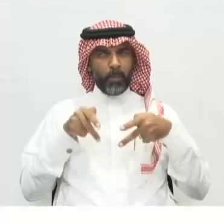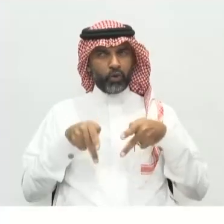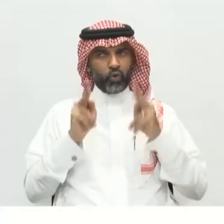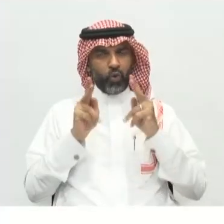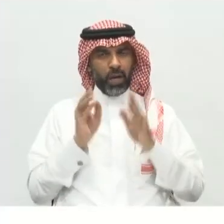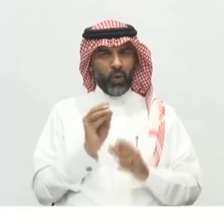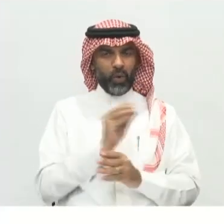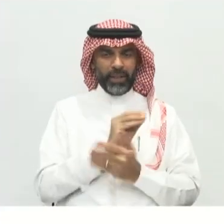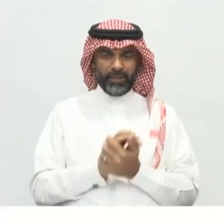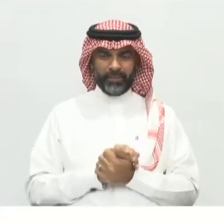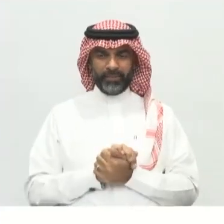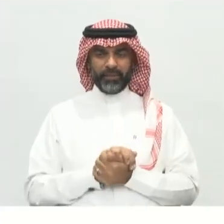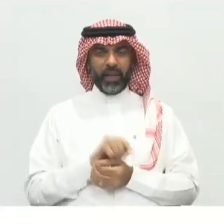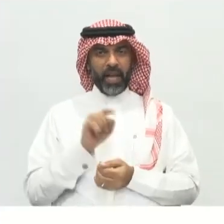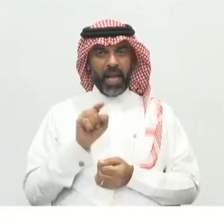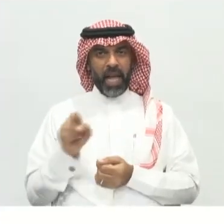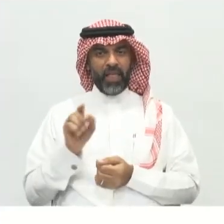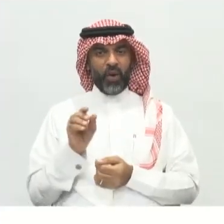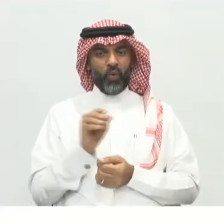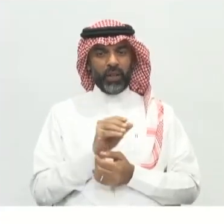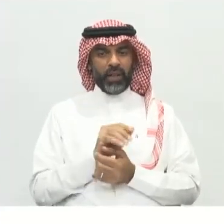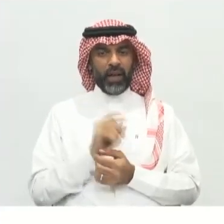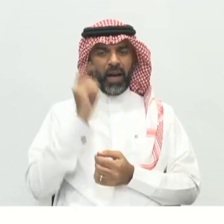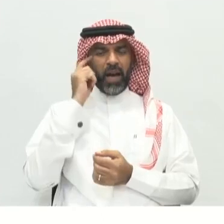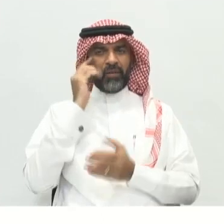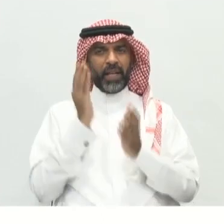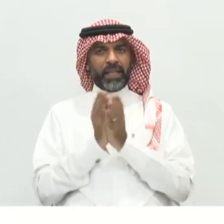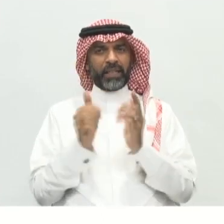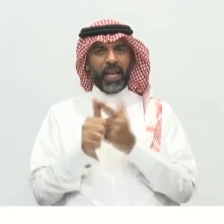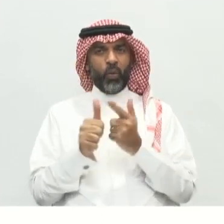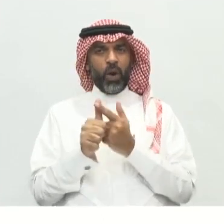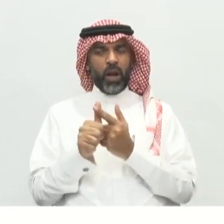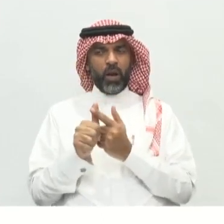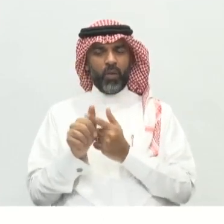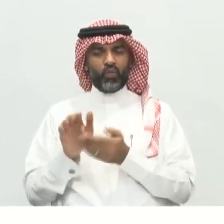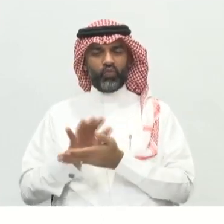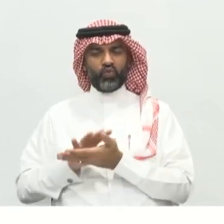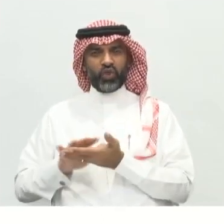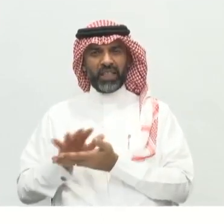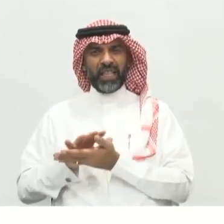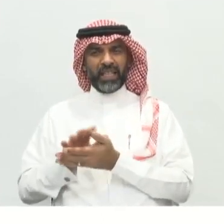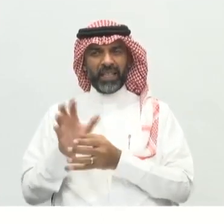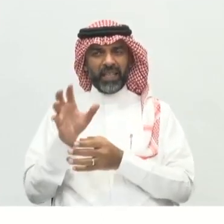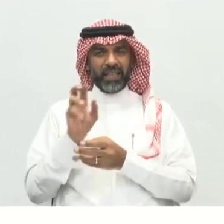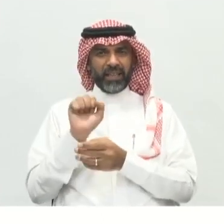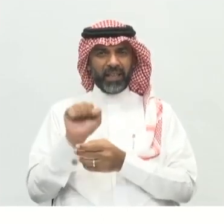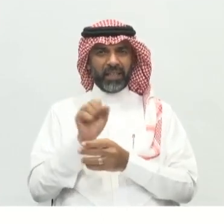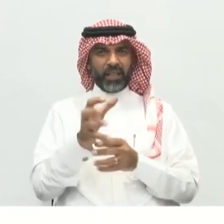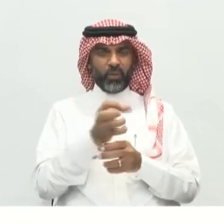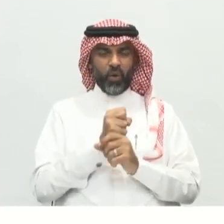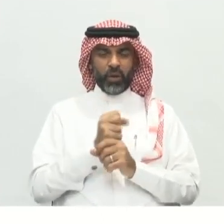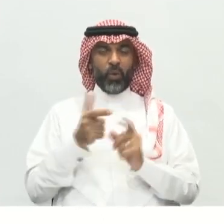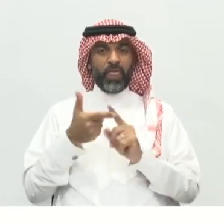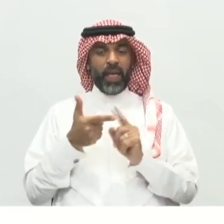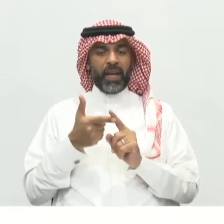الوحده في هذه الوحده تعرفنا على الدرس الاول مشكله تخصيص الموارد وتعرفنا ايضا على الدرس الثاني